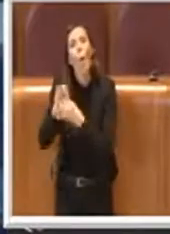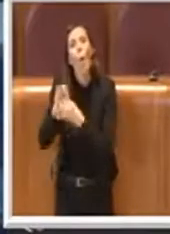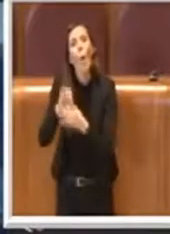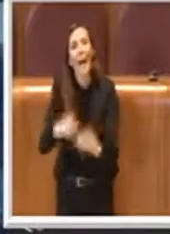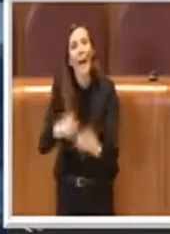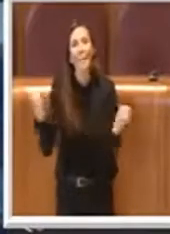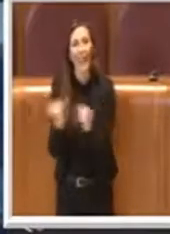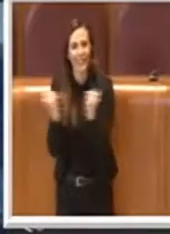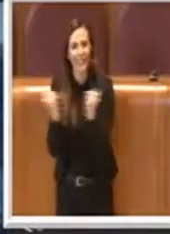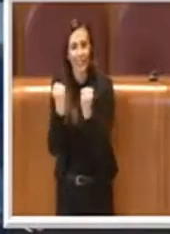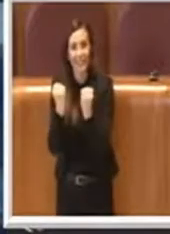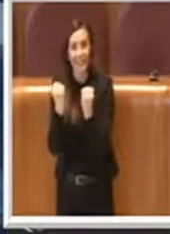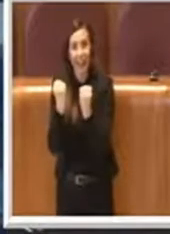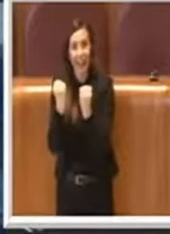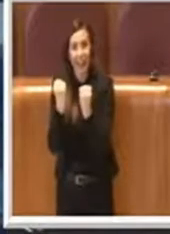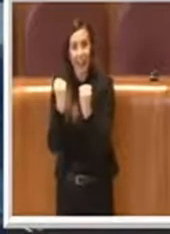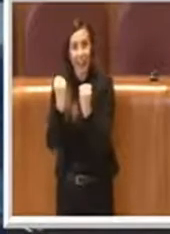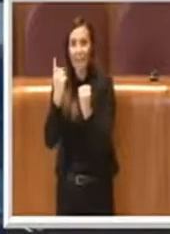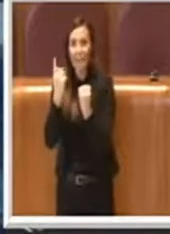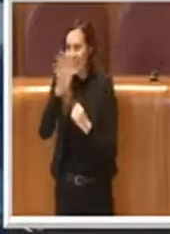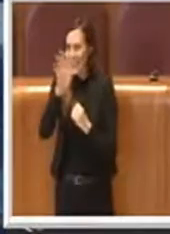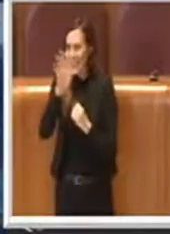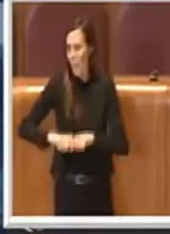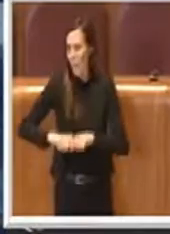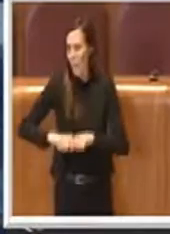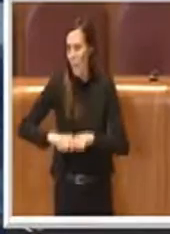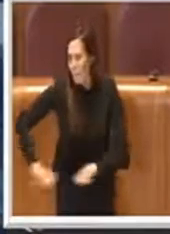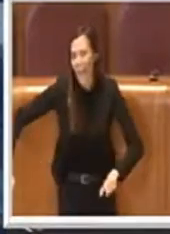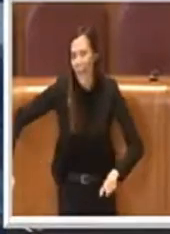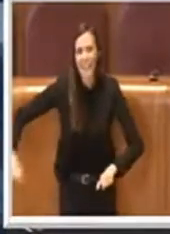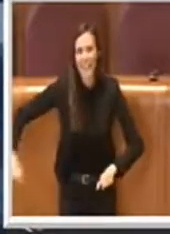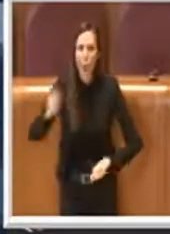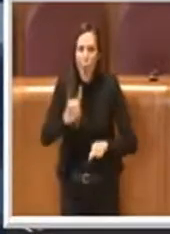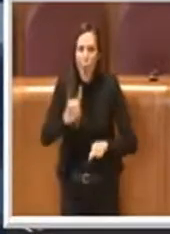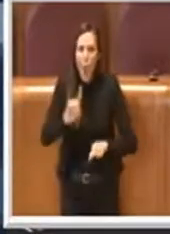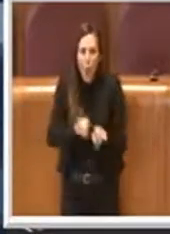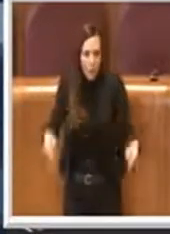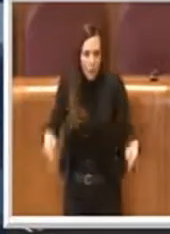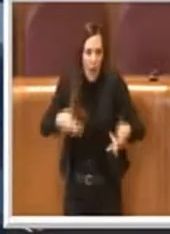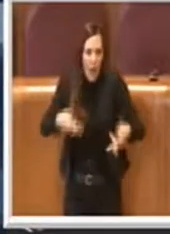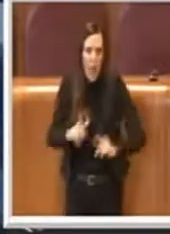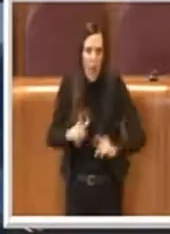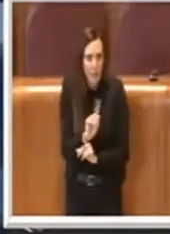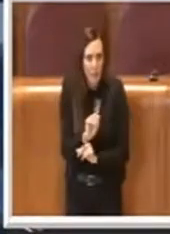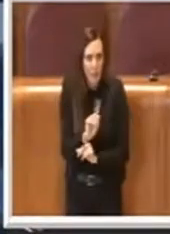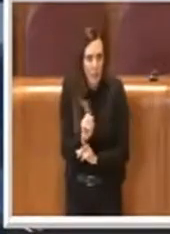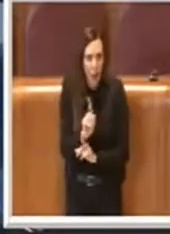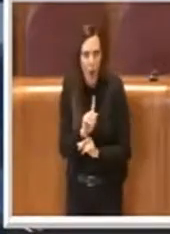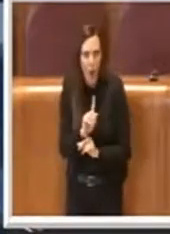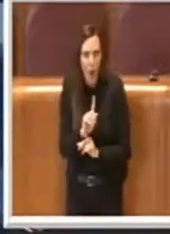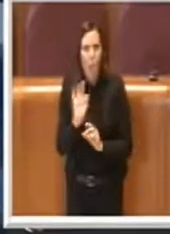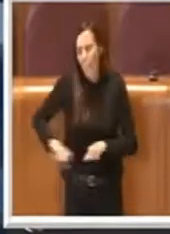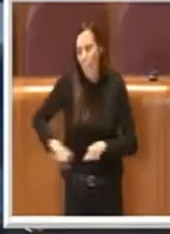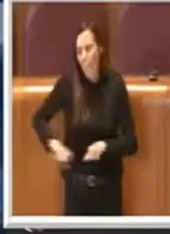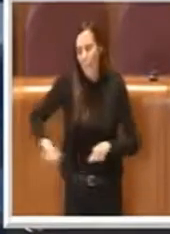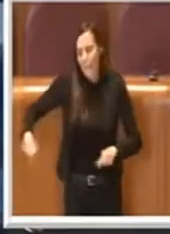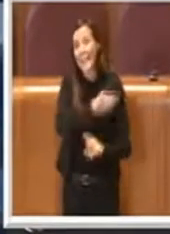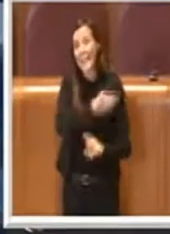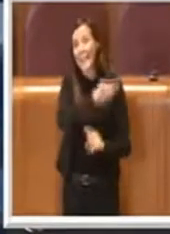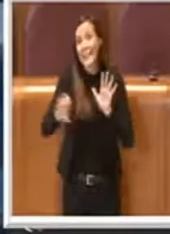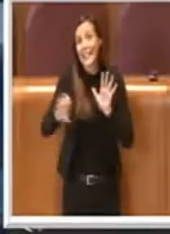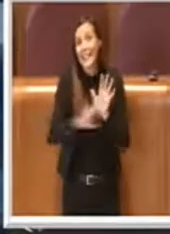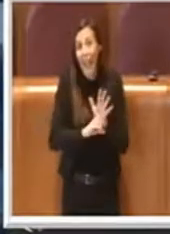ampiamento della vendita così come panchine quindi non sia vano i tavoli e sedie insomma inoltre c'era un terzo comma che